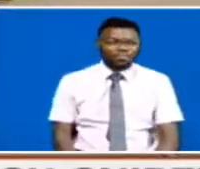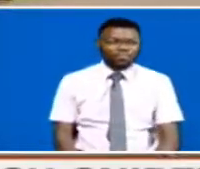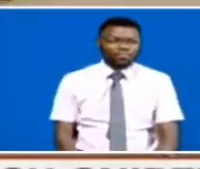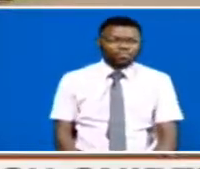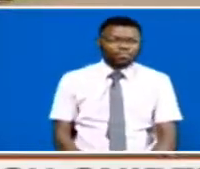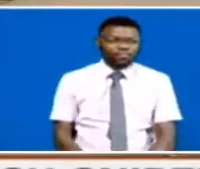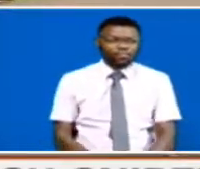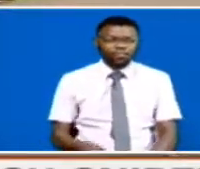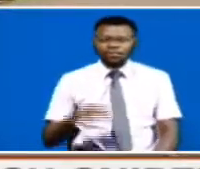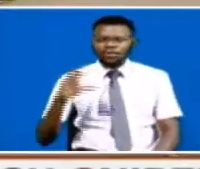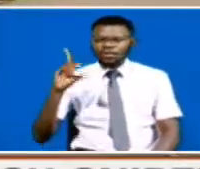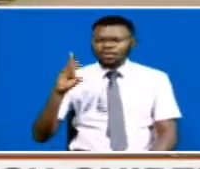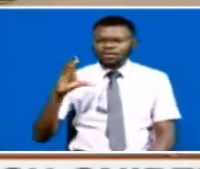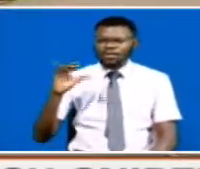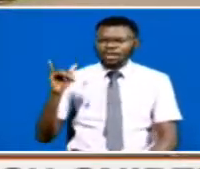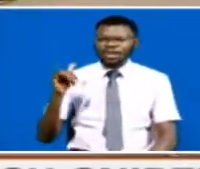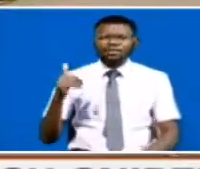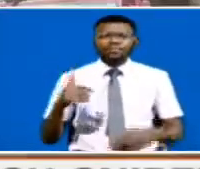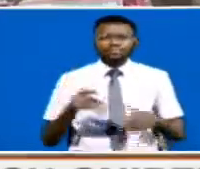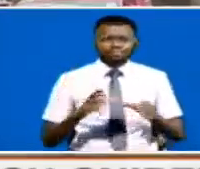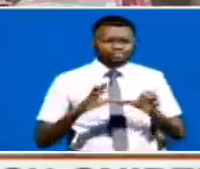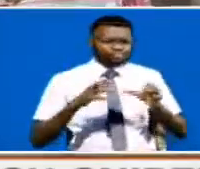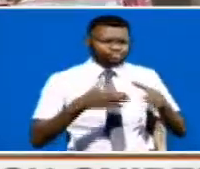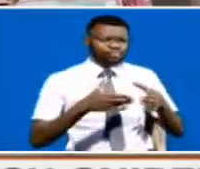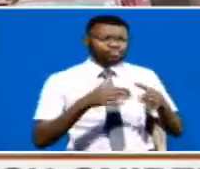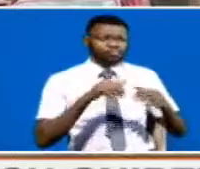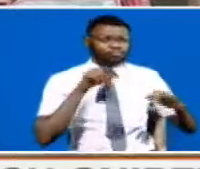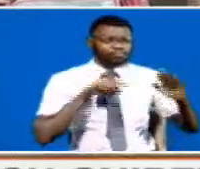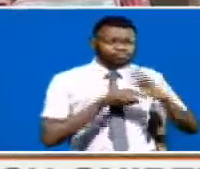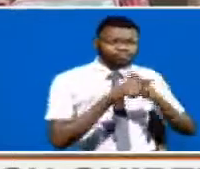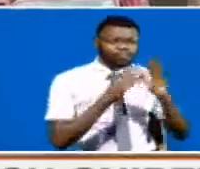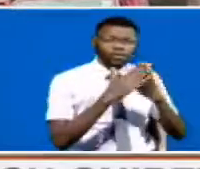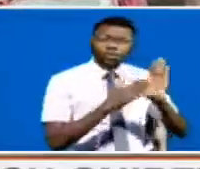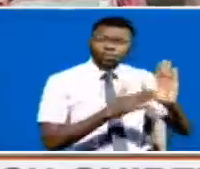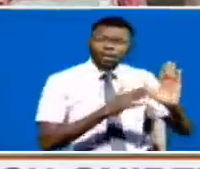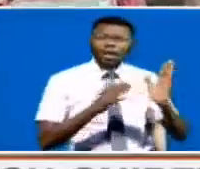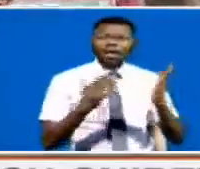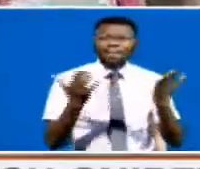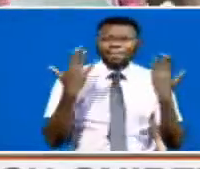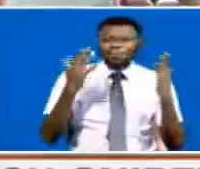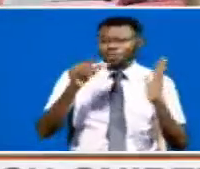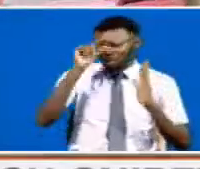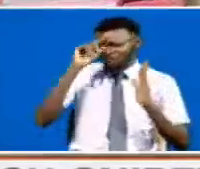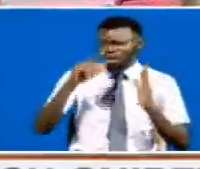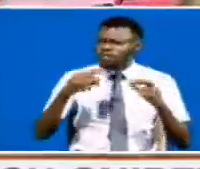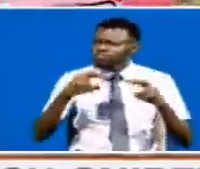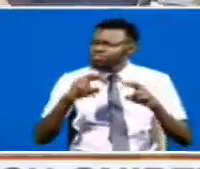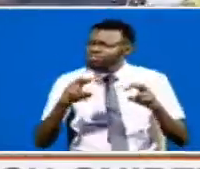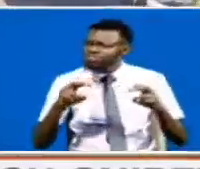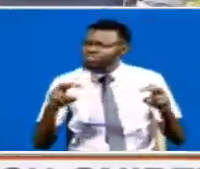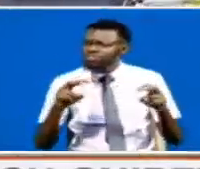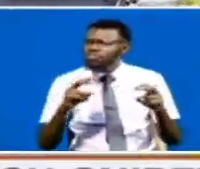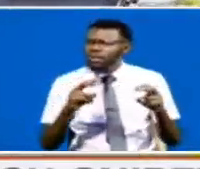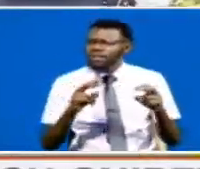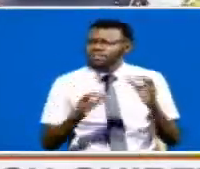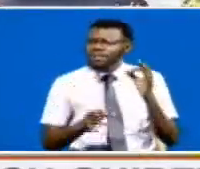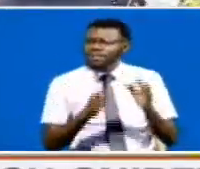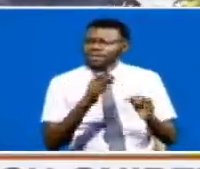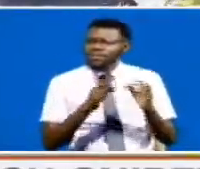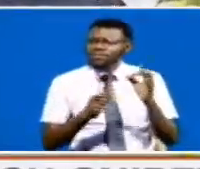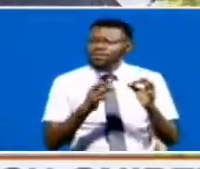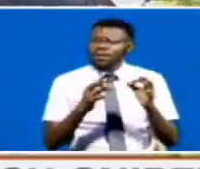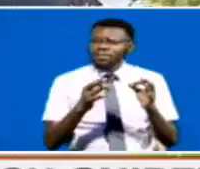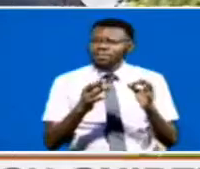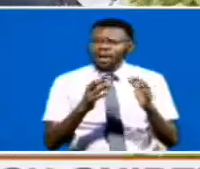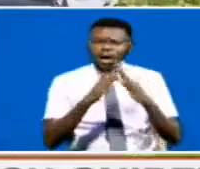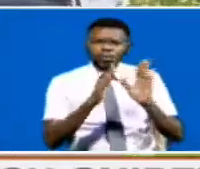Uvamizi wa makachero wa idara ya upelelezi DCI wanaochunguza mauaji ya kikatili ya mwanablogu Daniel Muthiani almaarufu Sniper